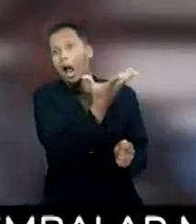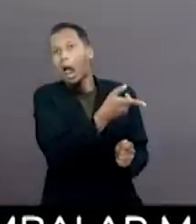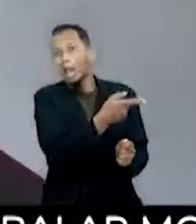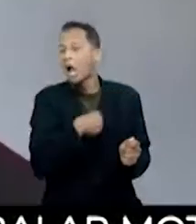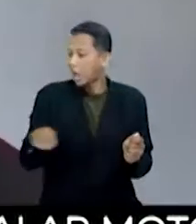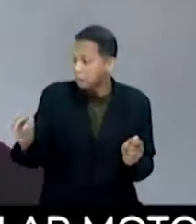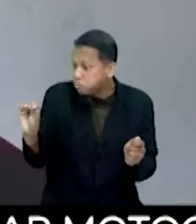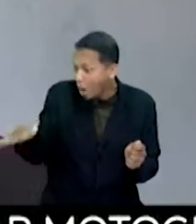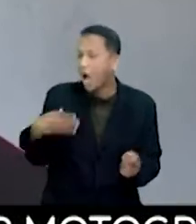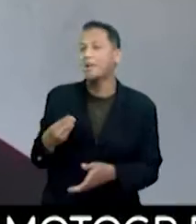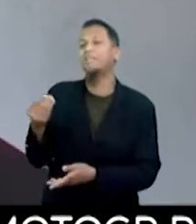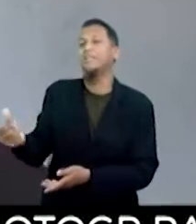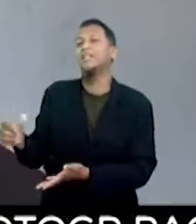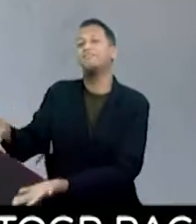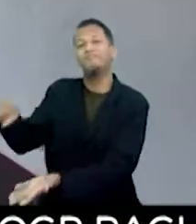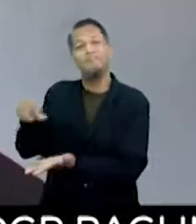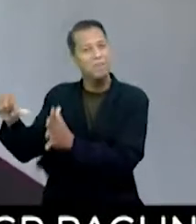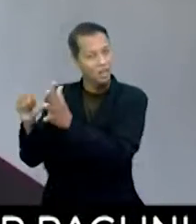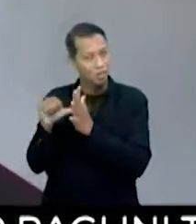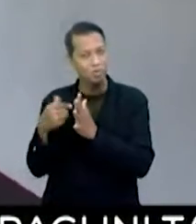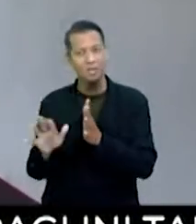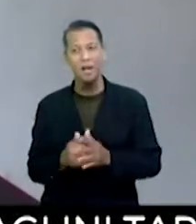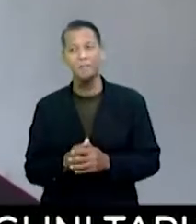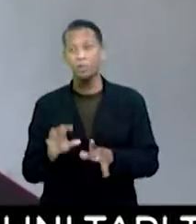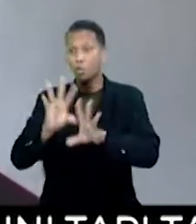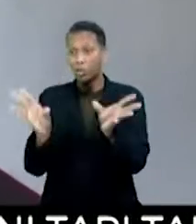gitu. Jadi untuk total 4.000 itu